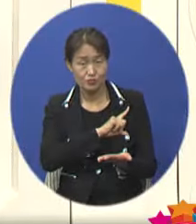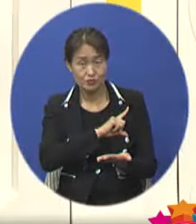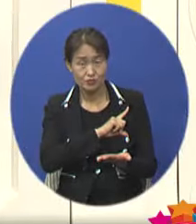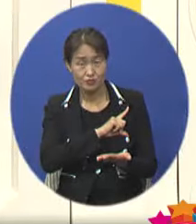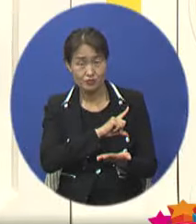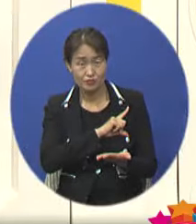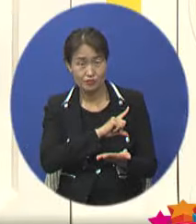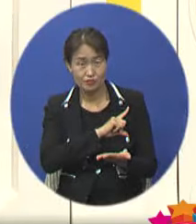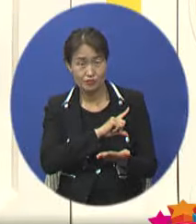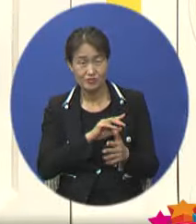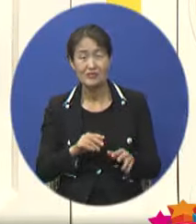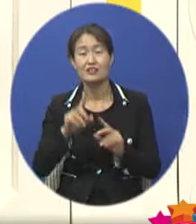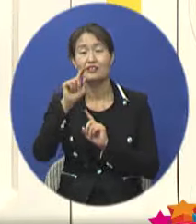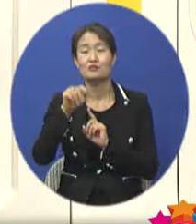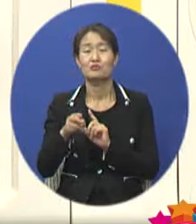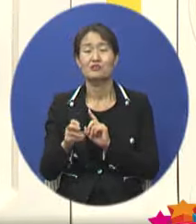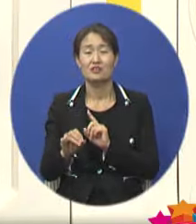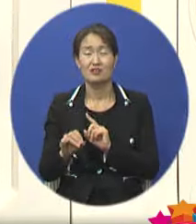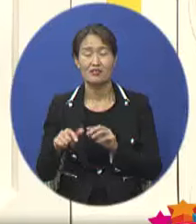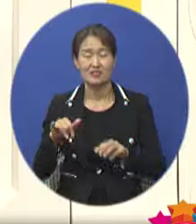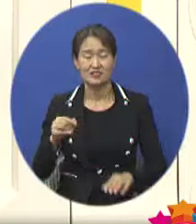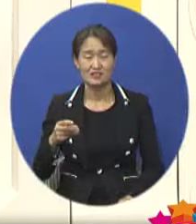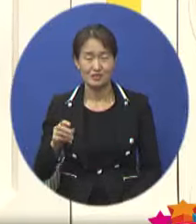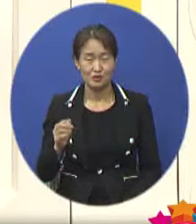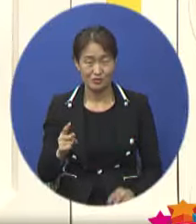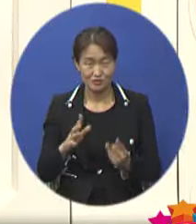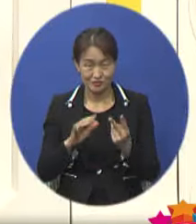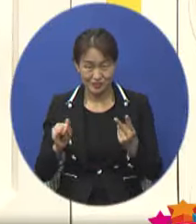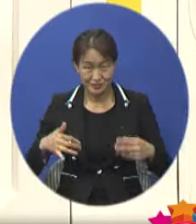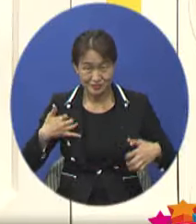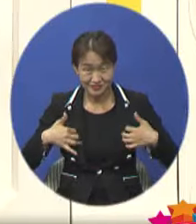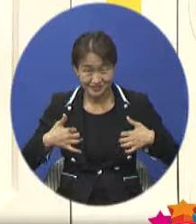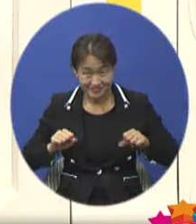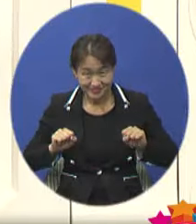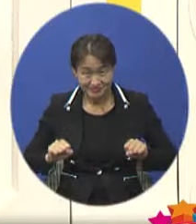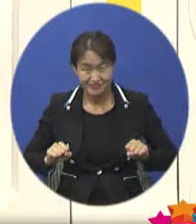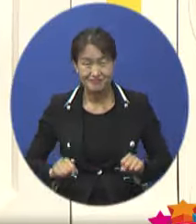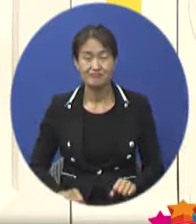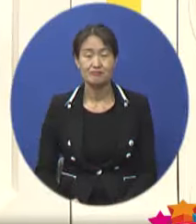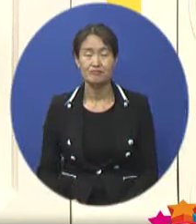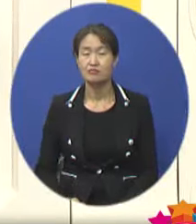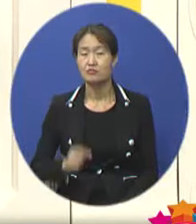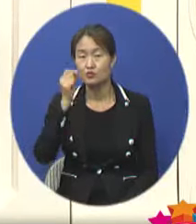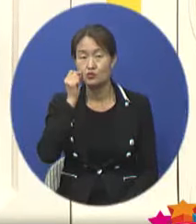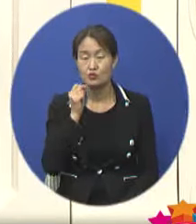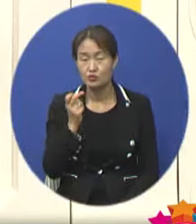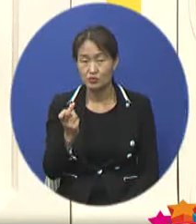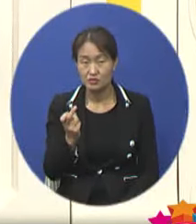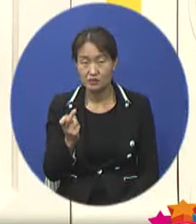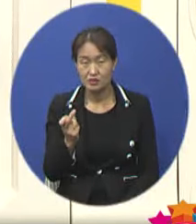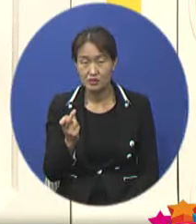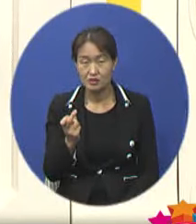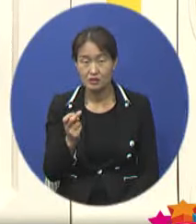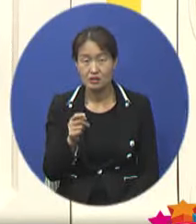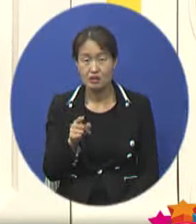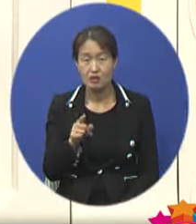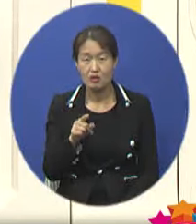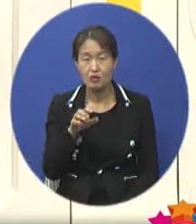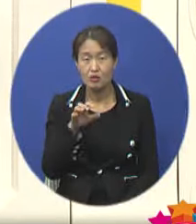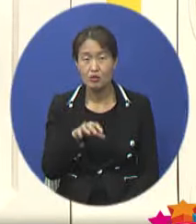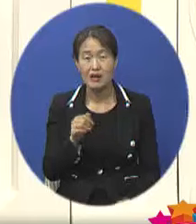네, 네 김정아 씨, 안녕하세요. 아유 반갑습니다. 네, 반갑습니다. 네. 여기 울산 그 진화 해수욕장